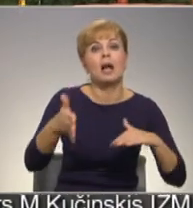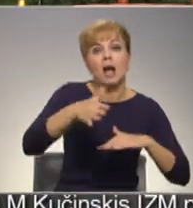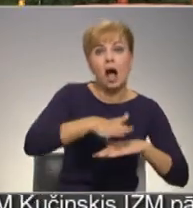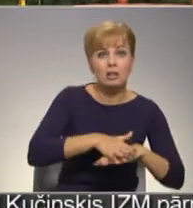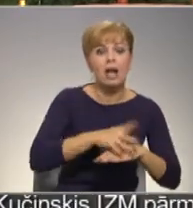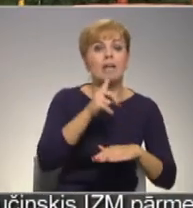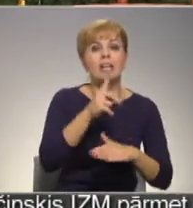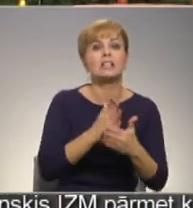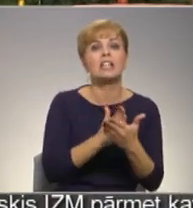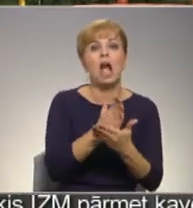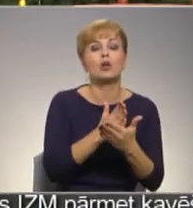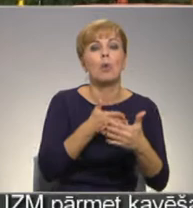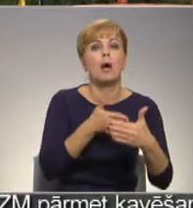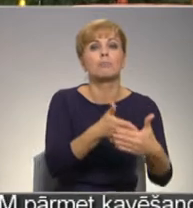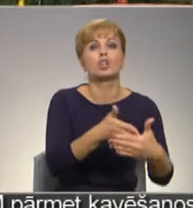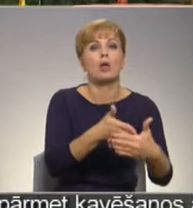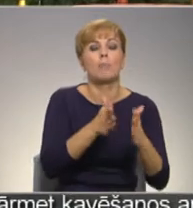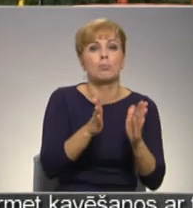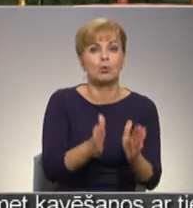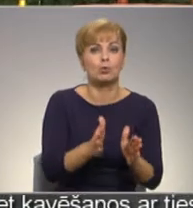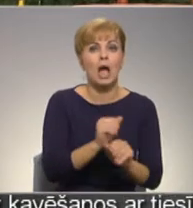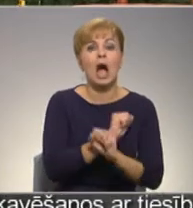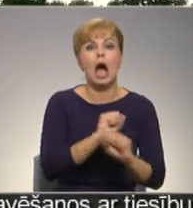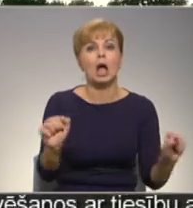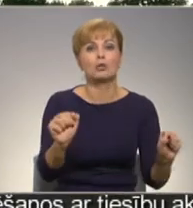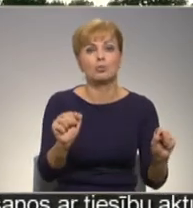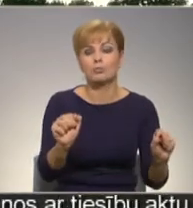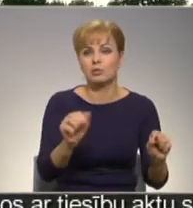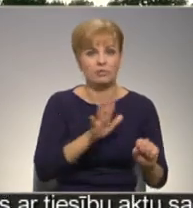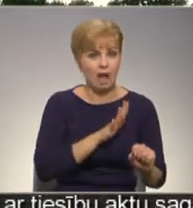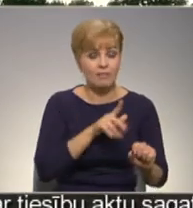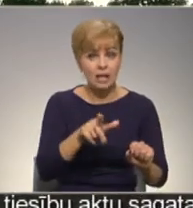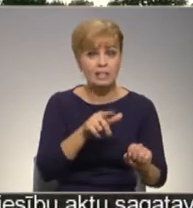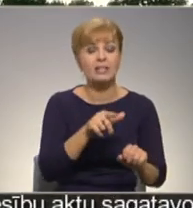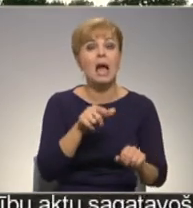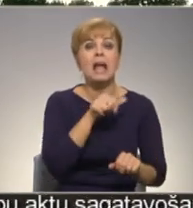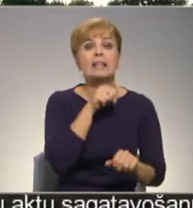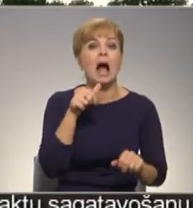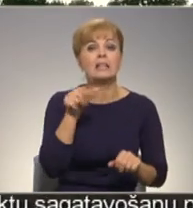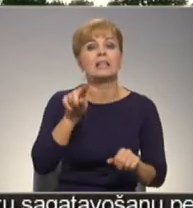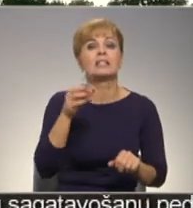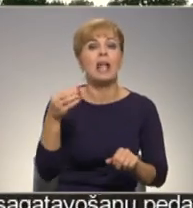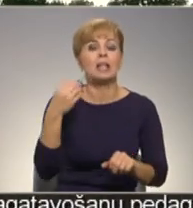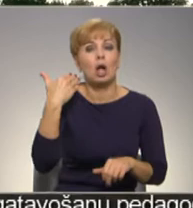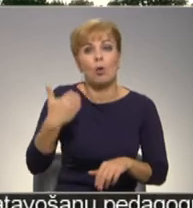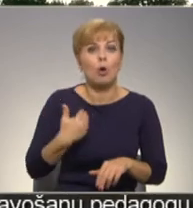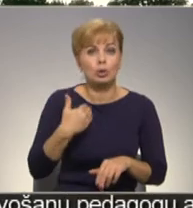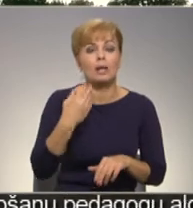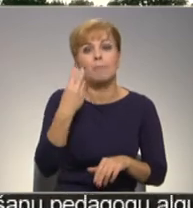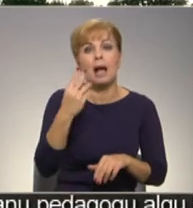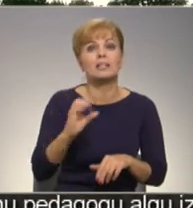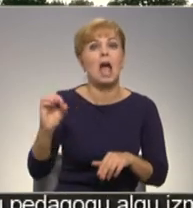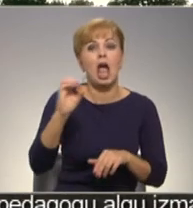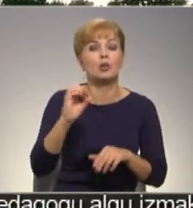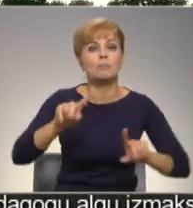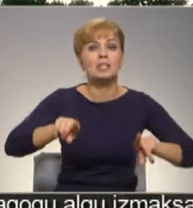vienīgā ierobežojuma, kas varētu būt, tie būs ātruma ierobežojumi. Autoceļa Talsi Stenda Kuldīga rekonstrukcijai paredzēts Eiropas